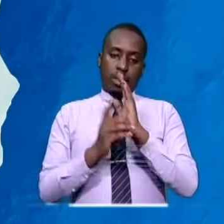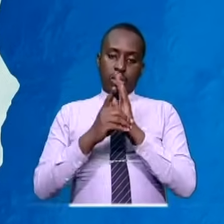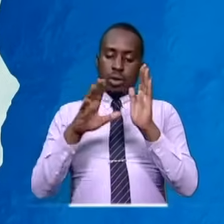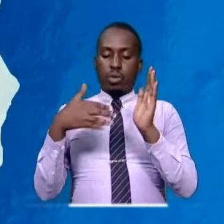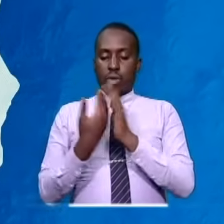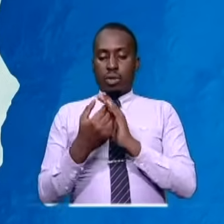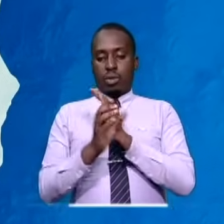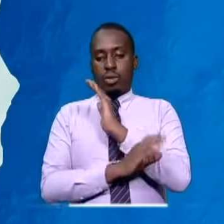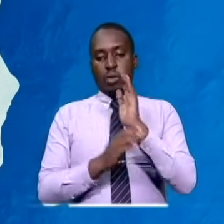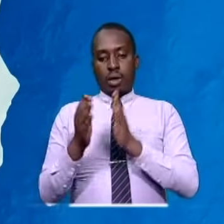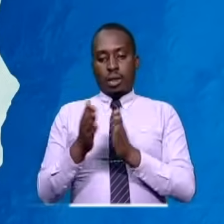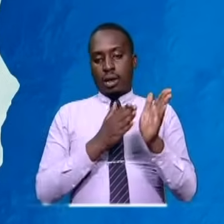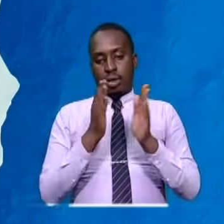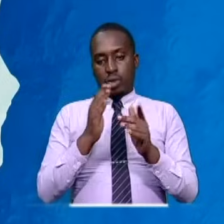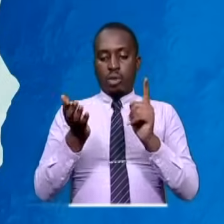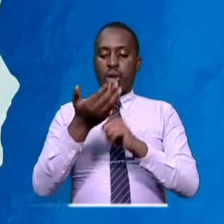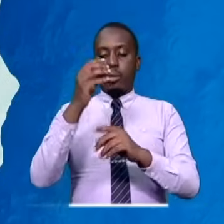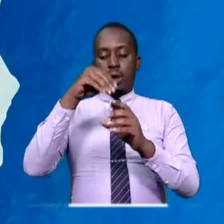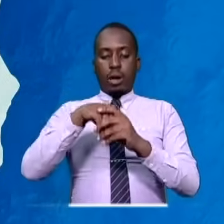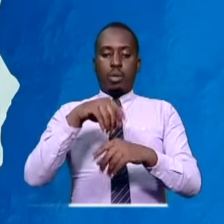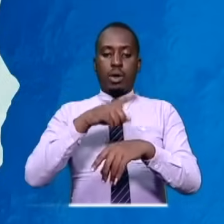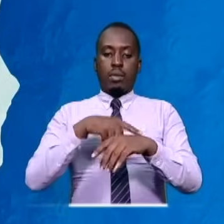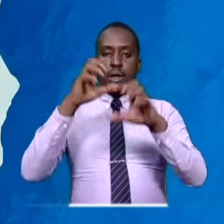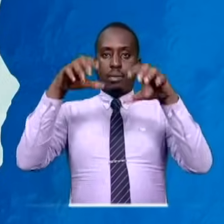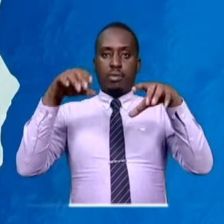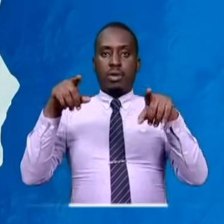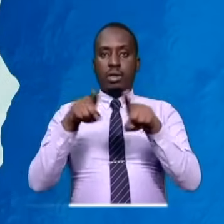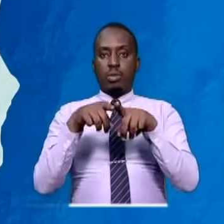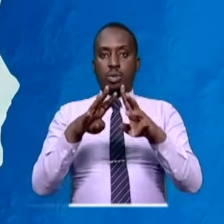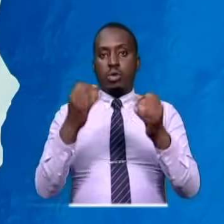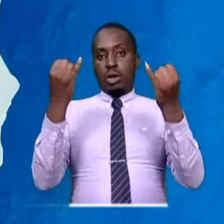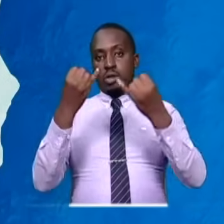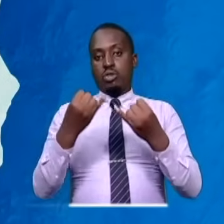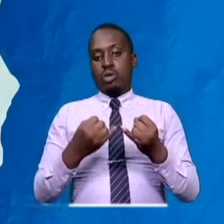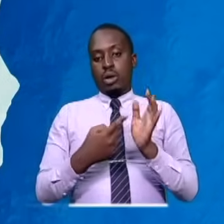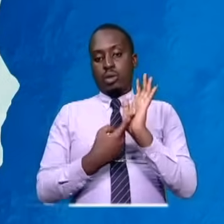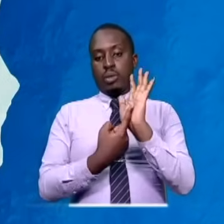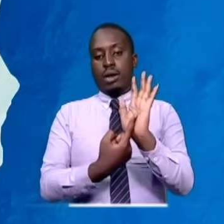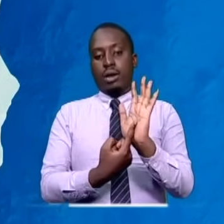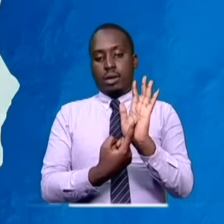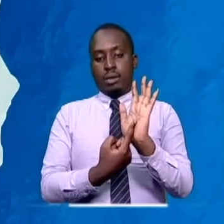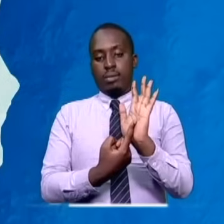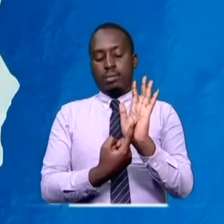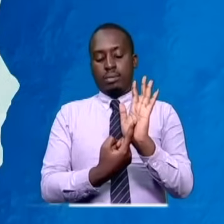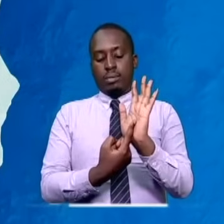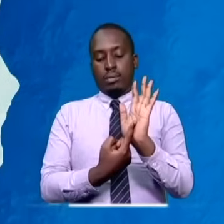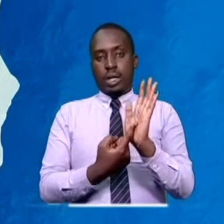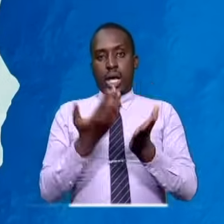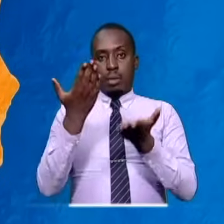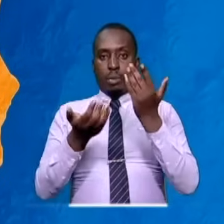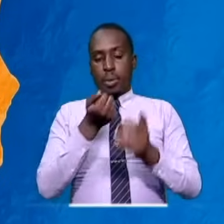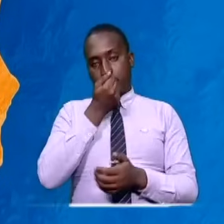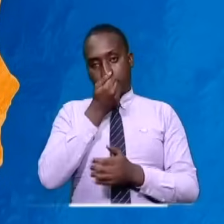twose tw'igihugu hateganyijwe kuzaboneka ibihe by'imvura nk'uko ino shusho irimo ibyerekana. Ibipimo